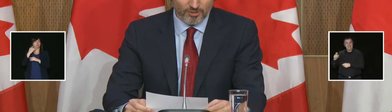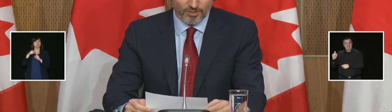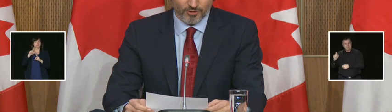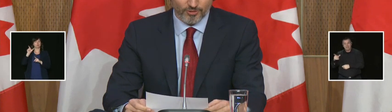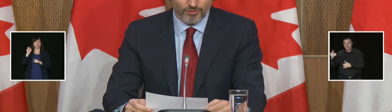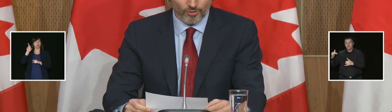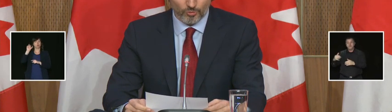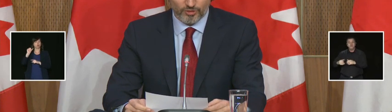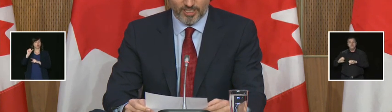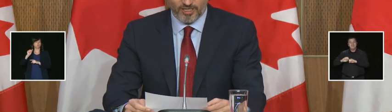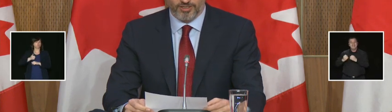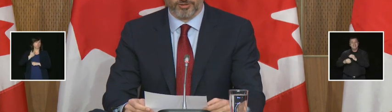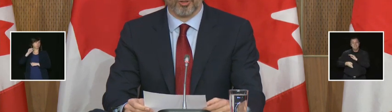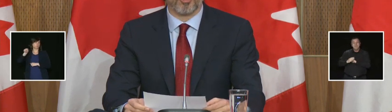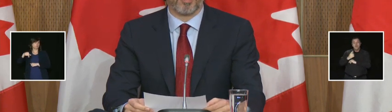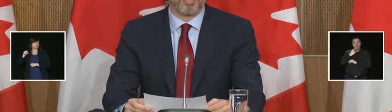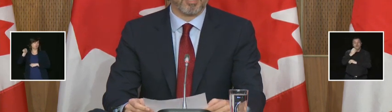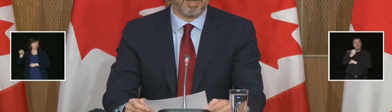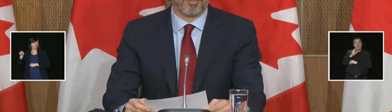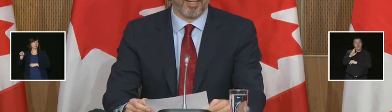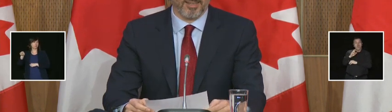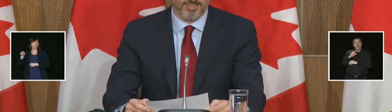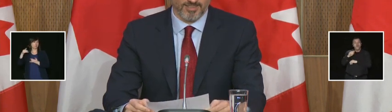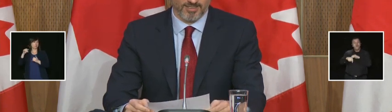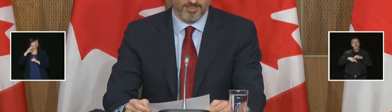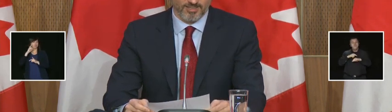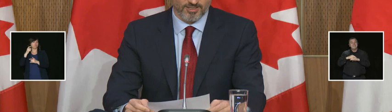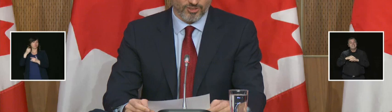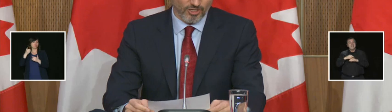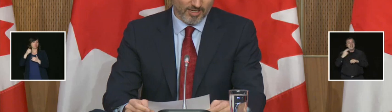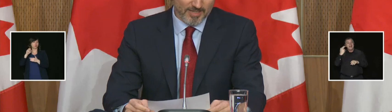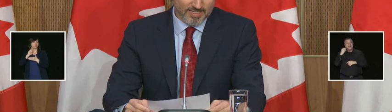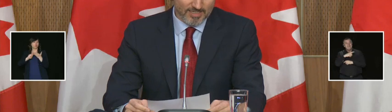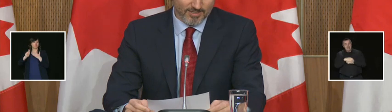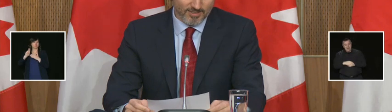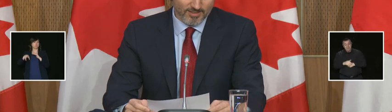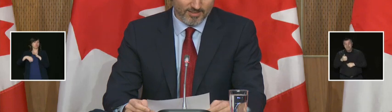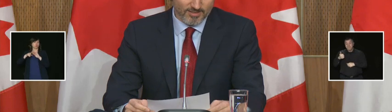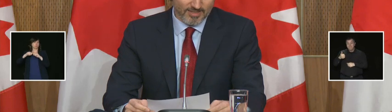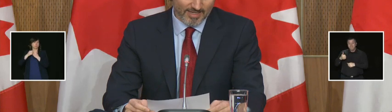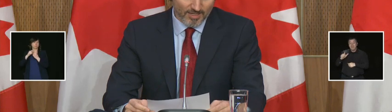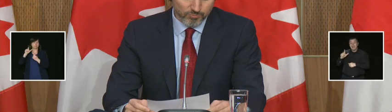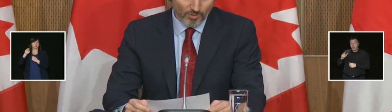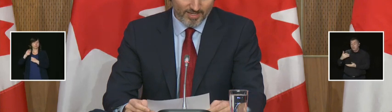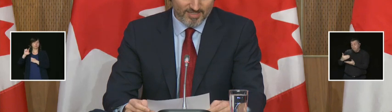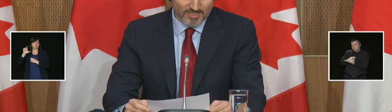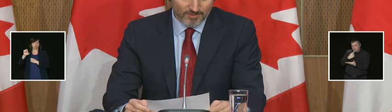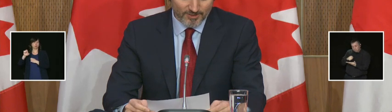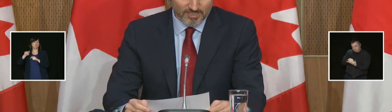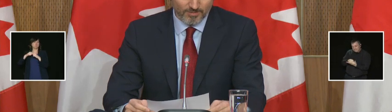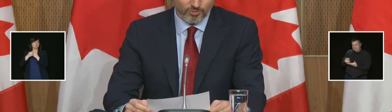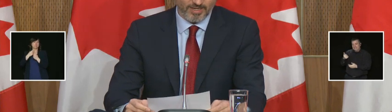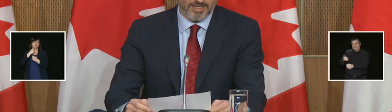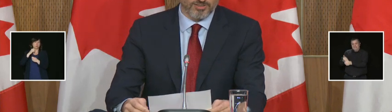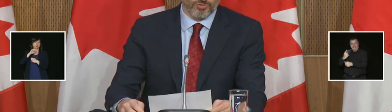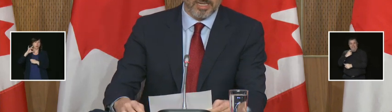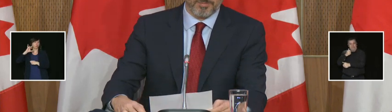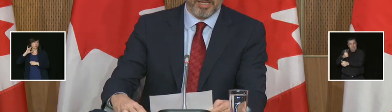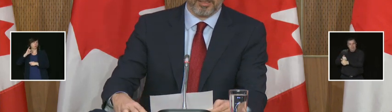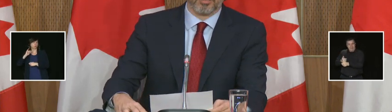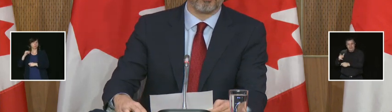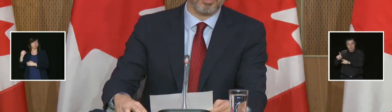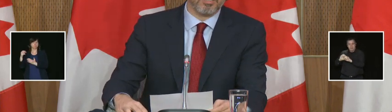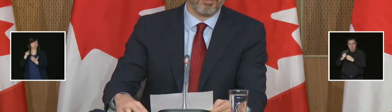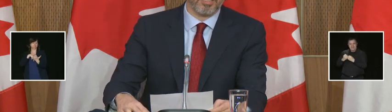l'équipe de soccer du rouge et or de l'université laval ce que le ramadi c'est à quel point c'est difficile pour elle et son